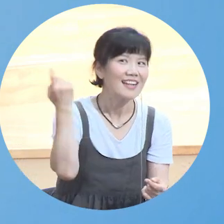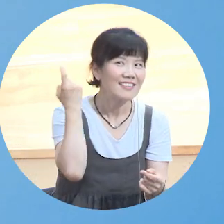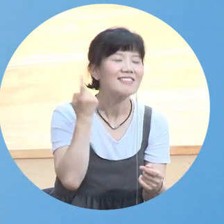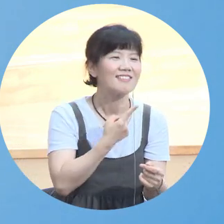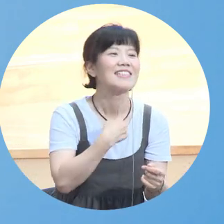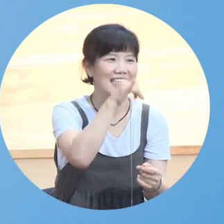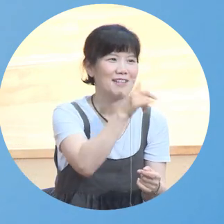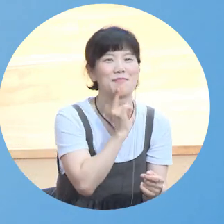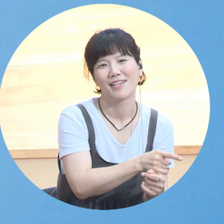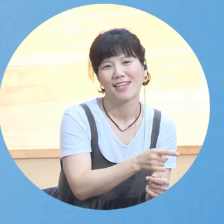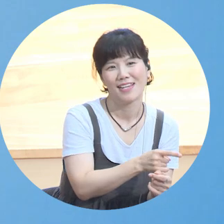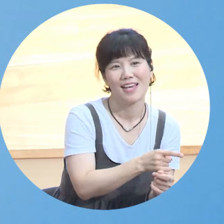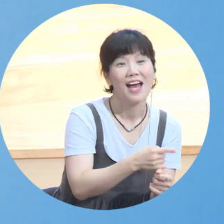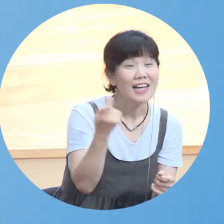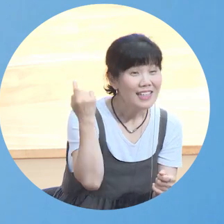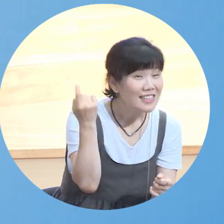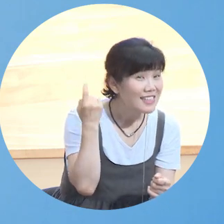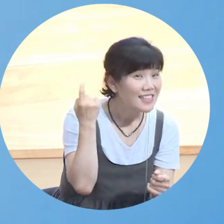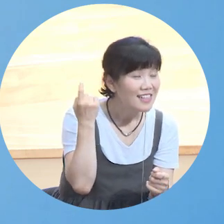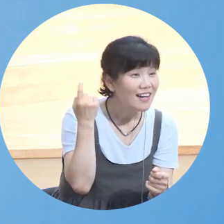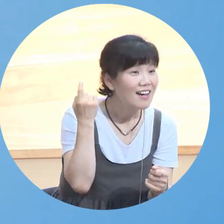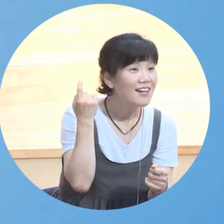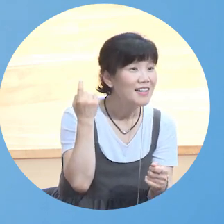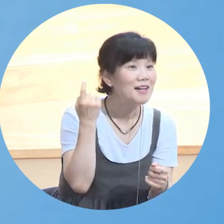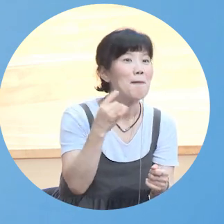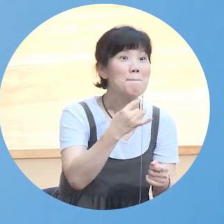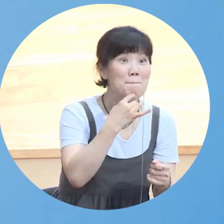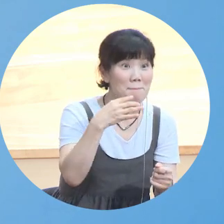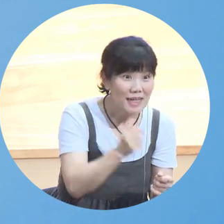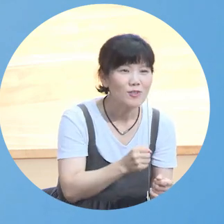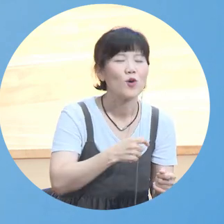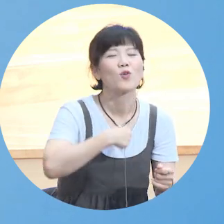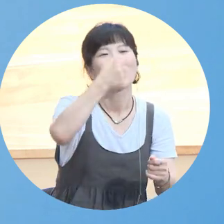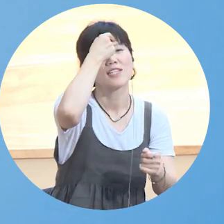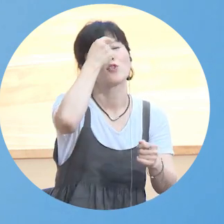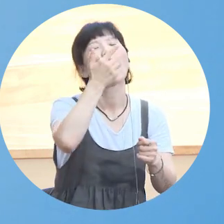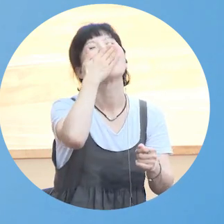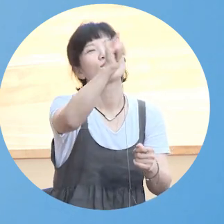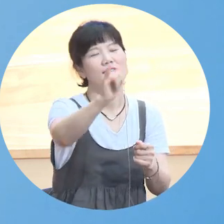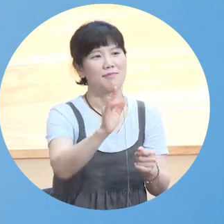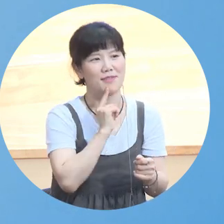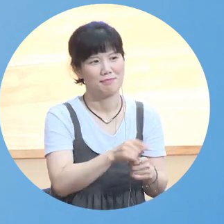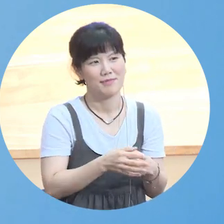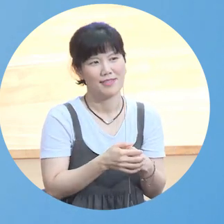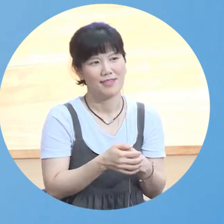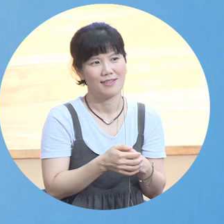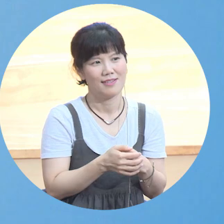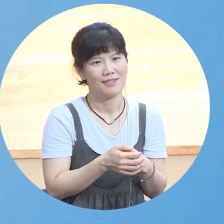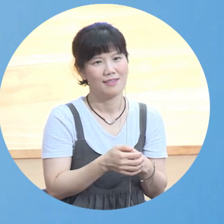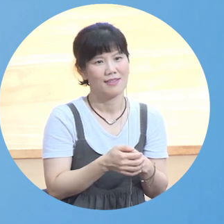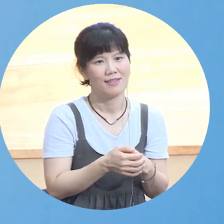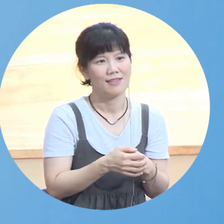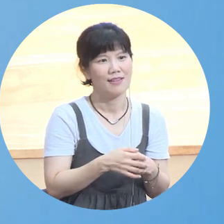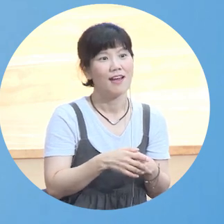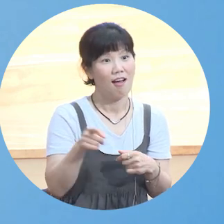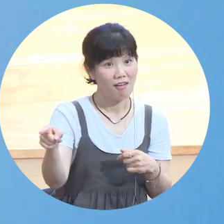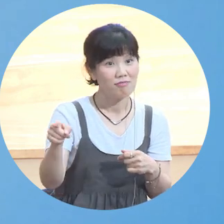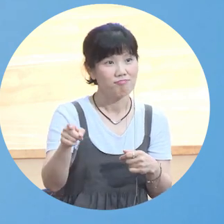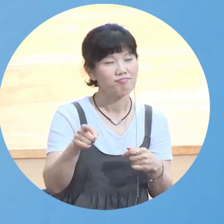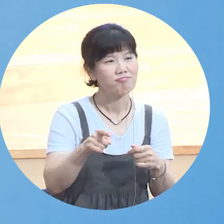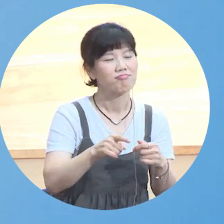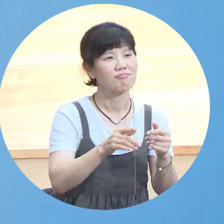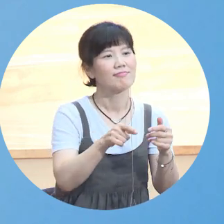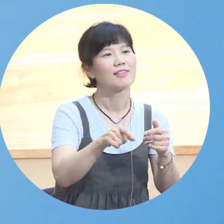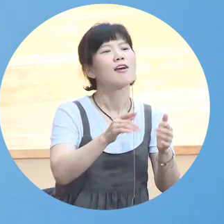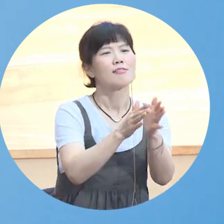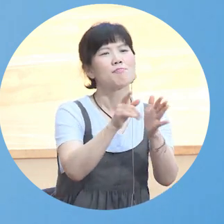뒤를 풍을 만으로도 기도를 시작할 수 있는가 예 시작할 수 있어요 그 정도까지 고 믿음이 시작될 수 있는가 예 싹틀